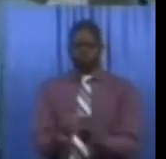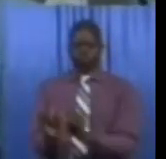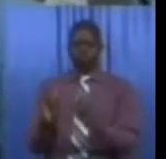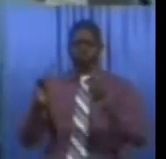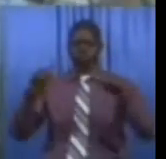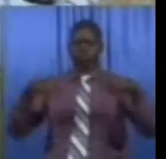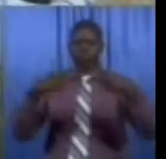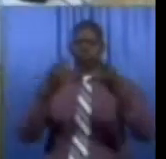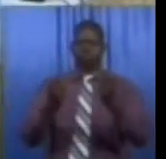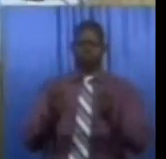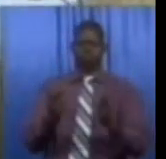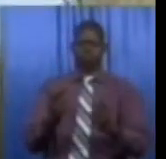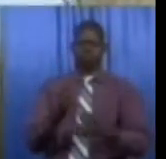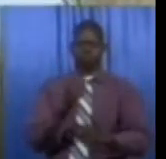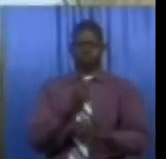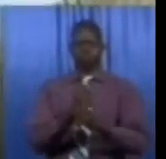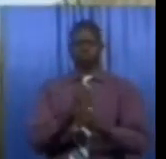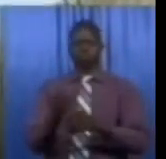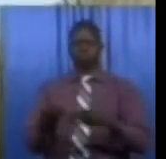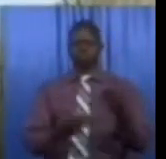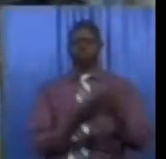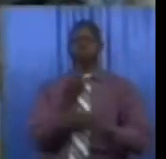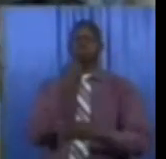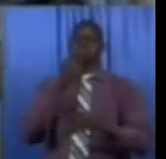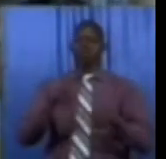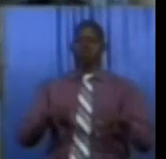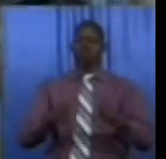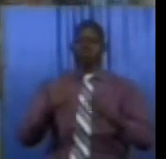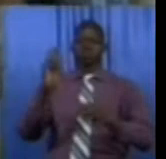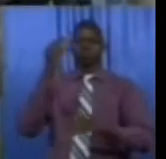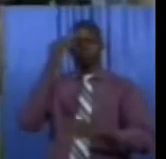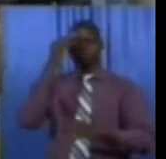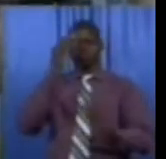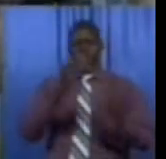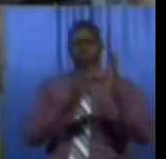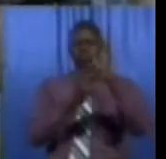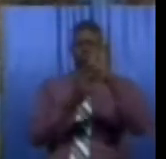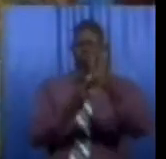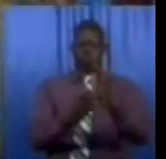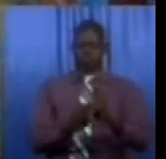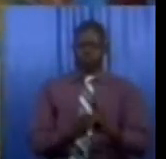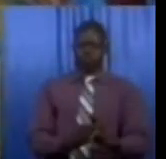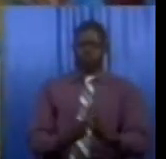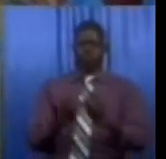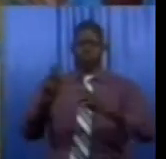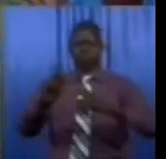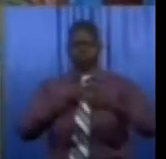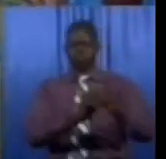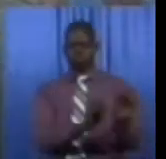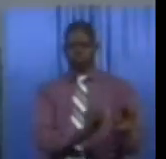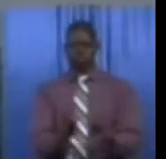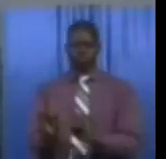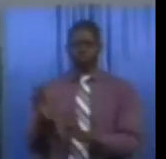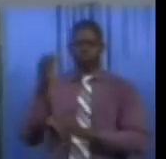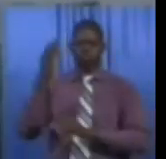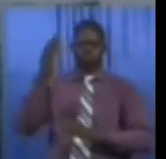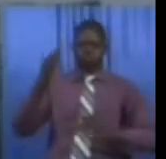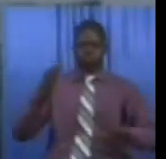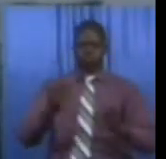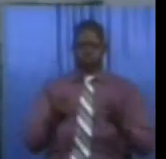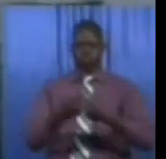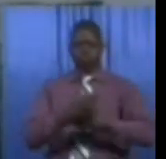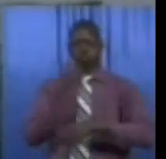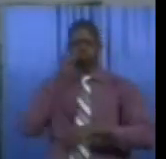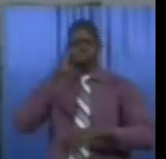de ces deux événements. Les échanges devront également permettre au ministère de présenter les modalités pratiques de l'organisation du forum et de la journée de la